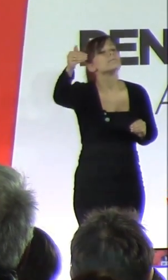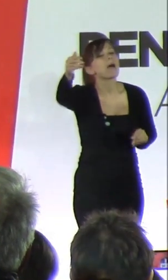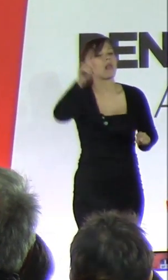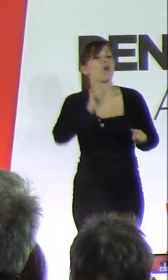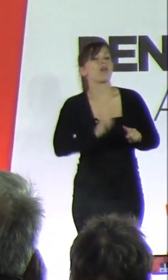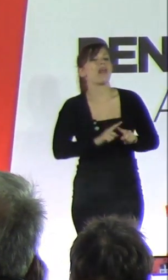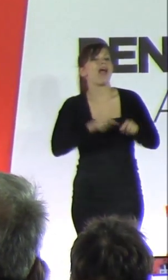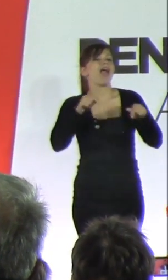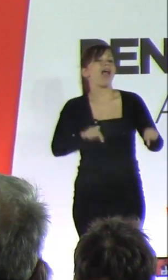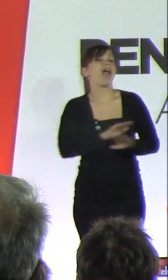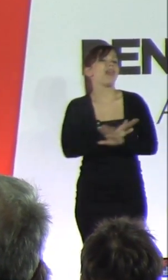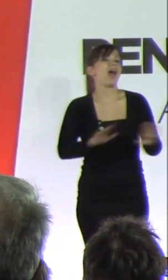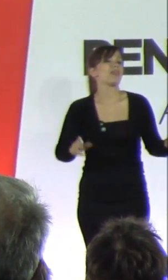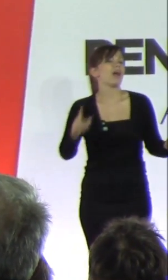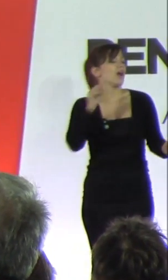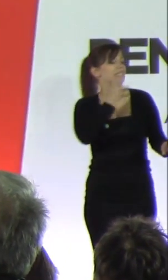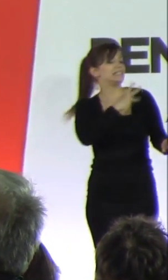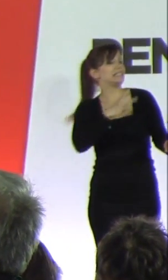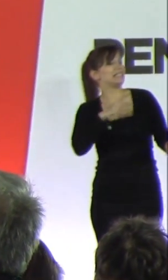του τόπου.